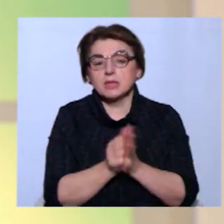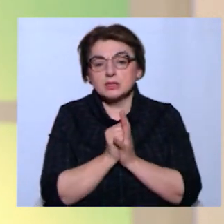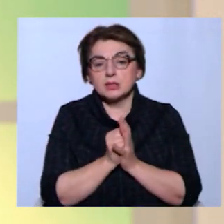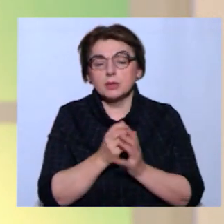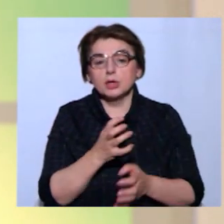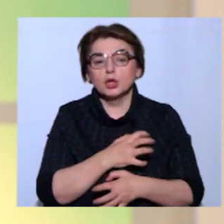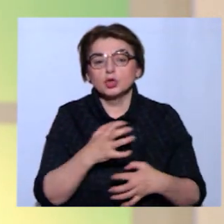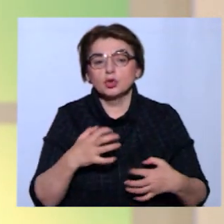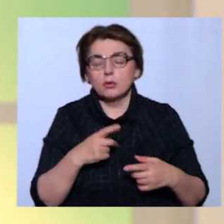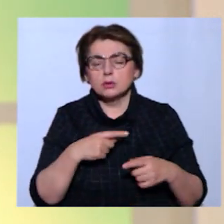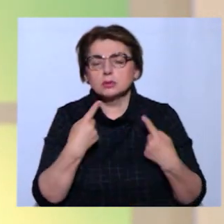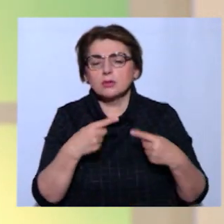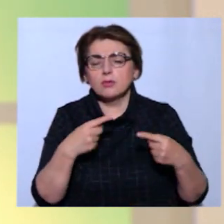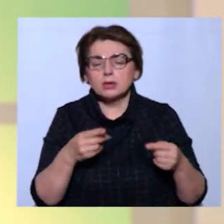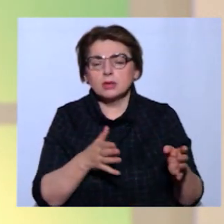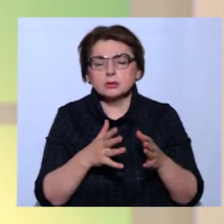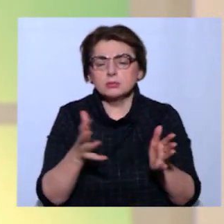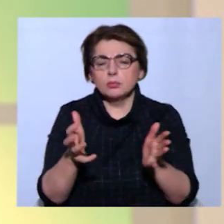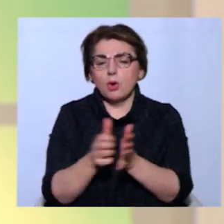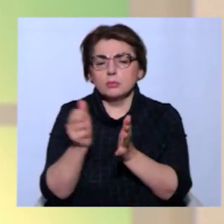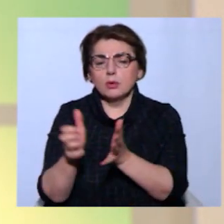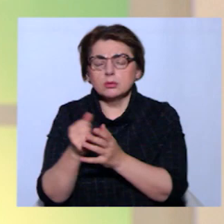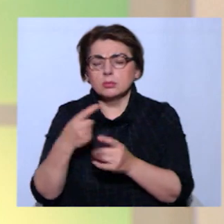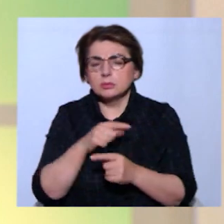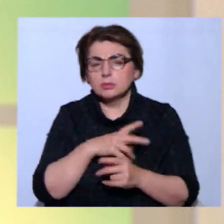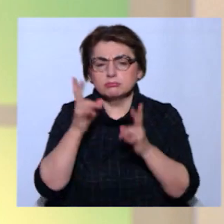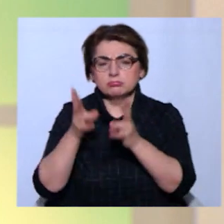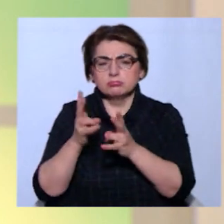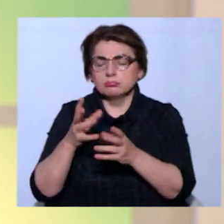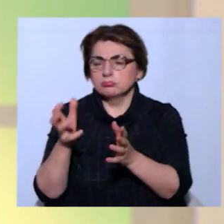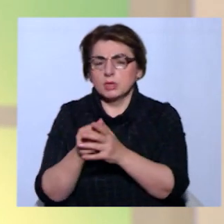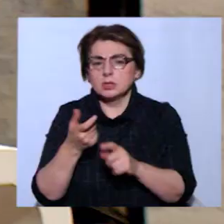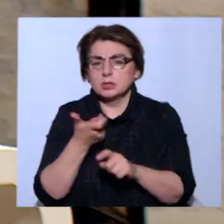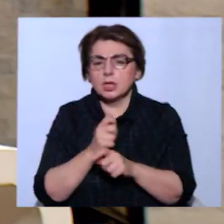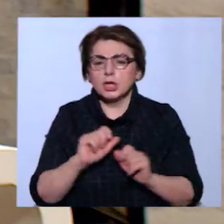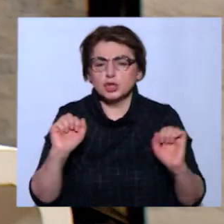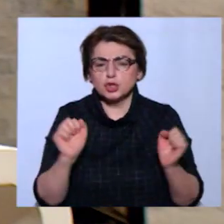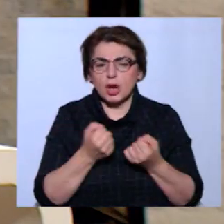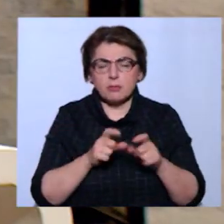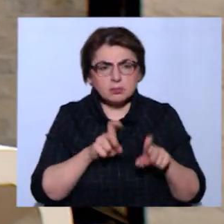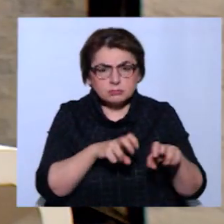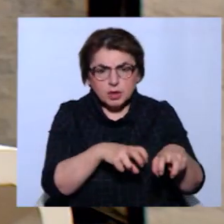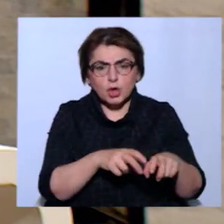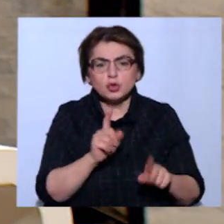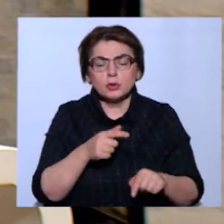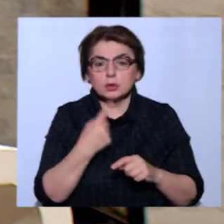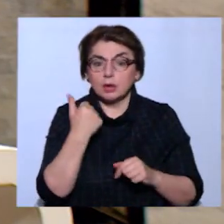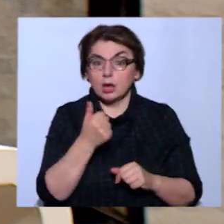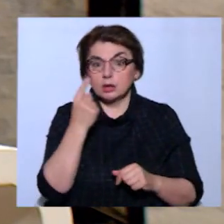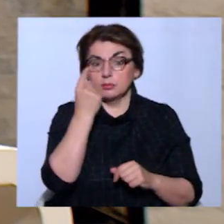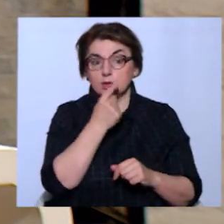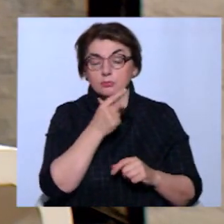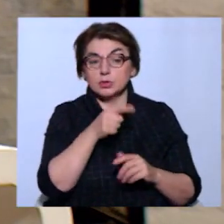ისინი სხვადასხვა გზით მოიპოვებენ ხოლმე ნადავლს, მსხვერპლს. ზოგიერთი სწრაფად დარბის, ზოგს აქვს ძალიან კარგი მხედველობა